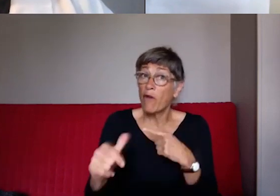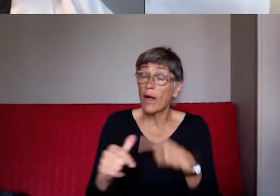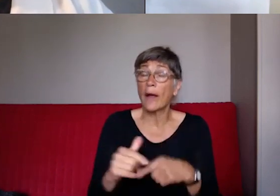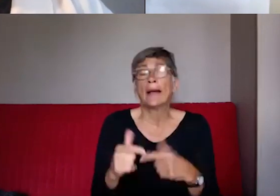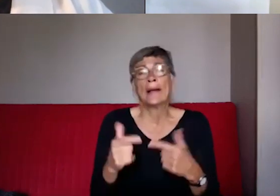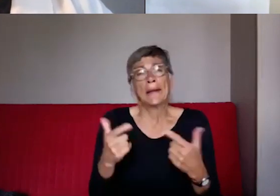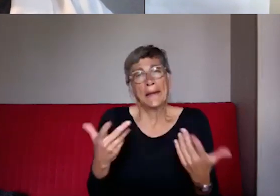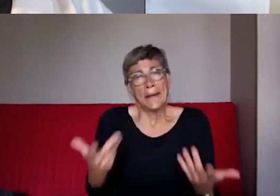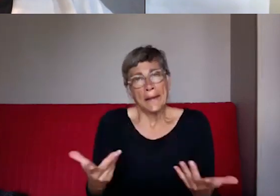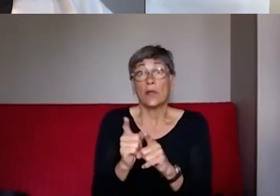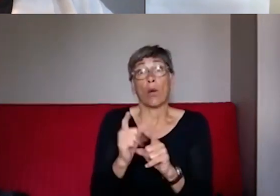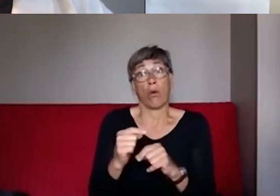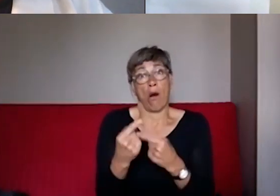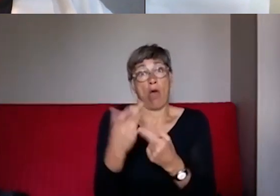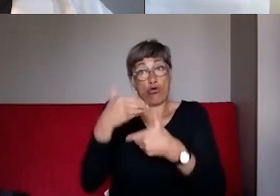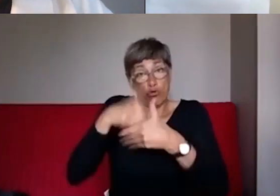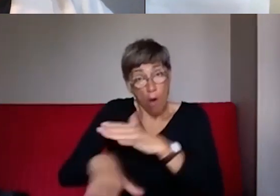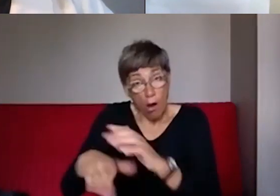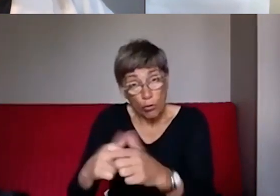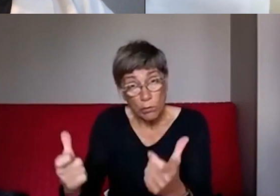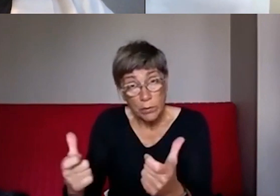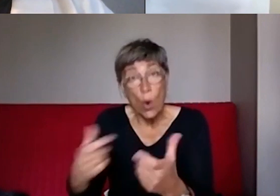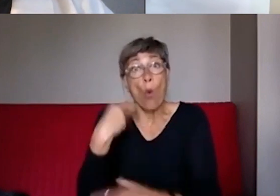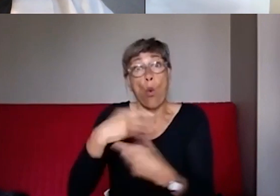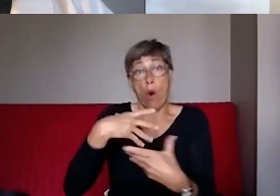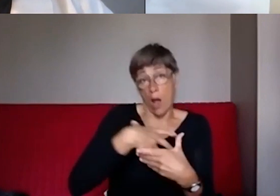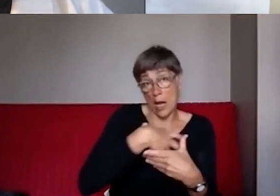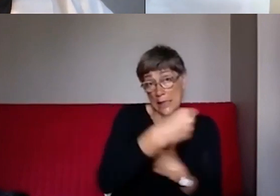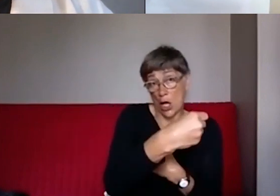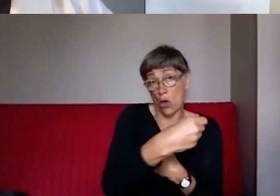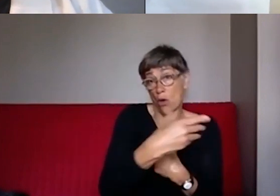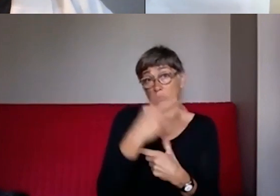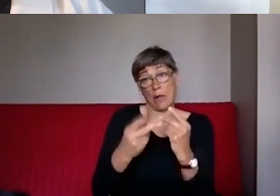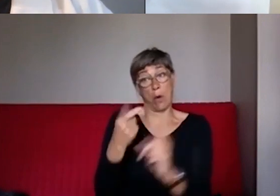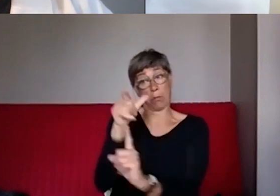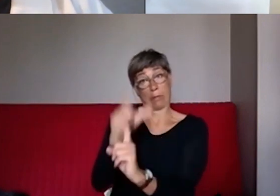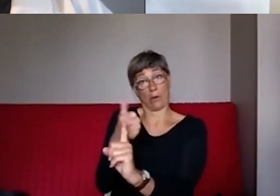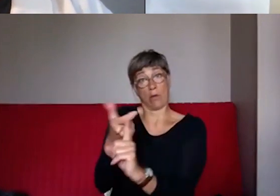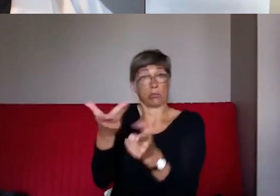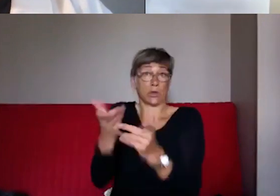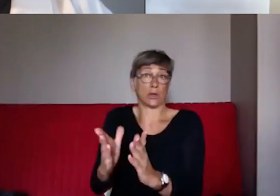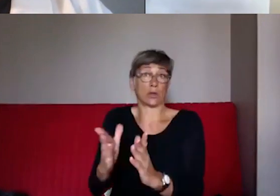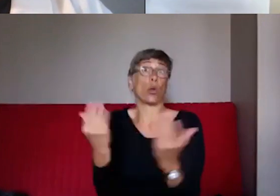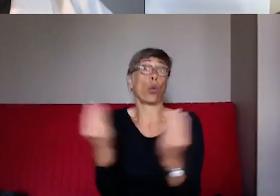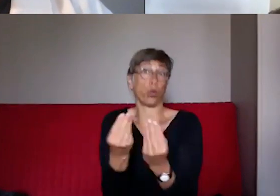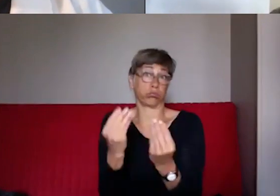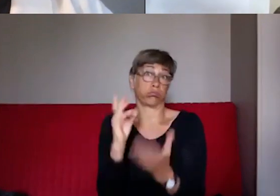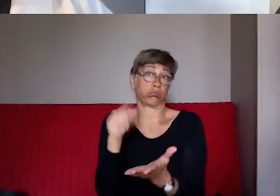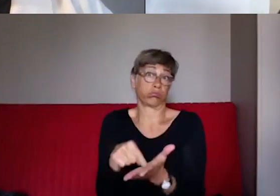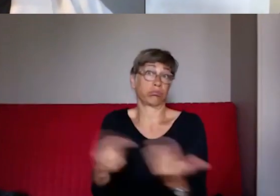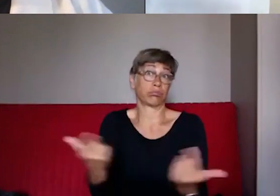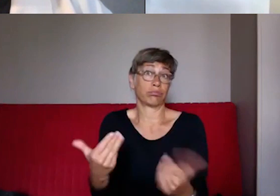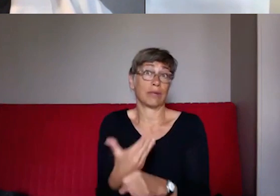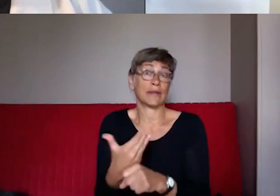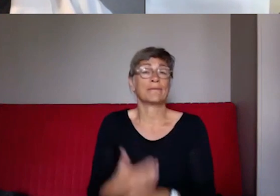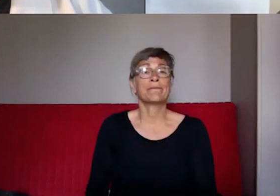au sein de l'entreprise, on peut le faire en dehors de l'entreprise. C'est le choix du bénéficiaire. Alors justement, j'ai une question qui est tout